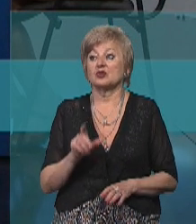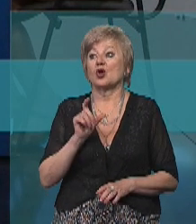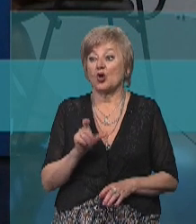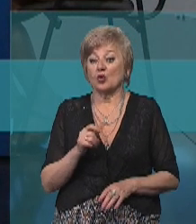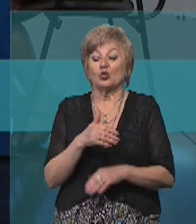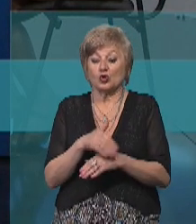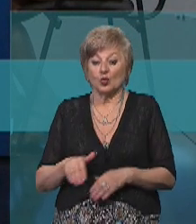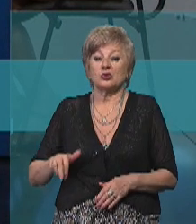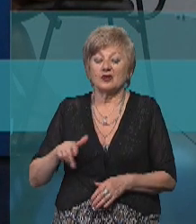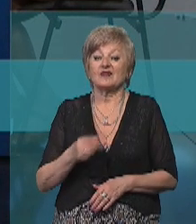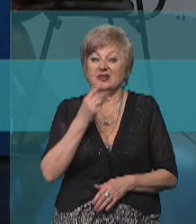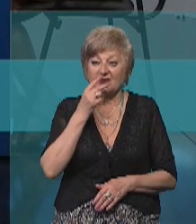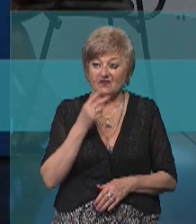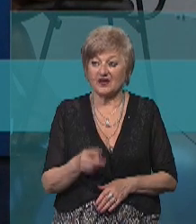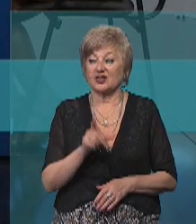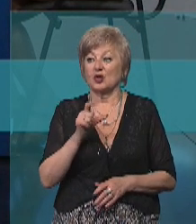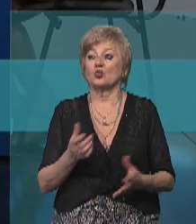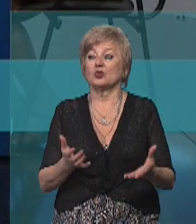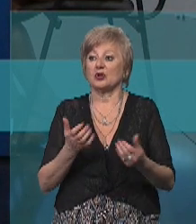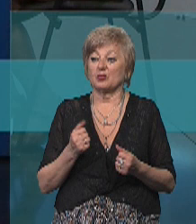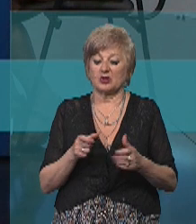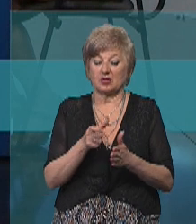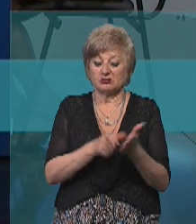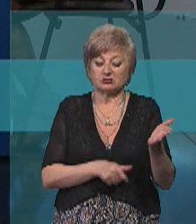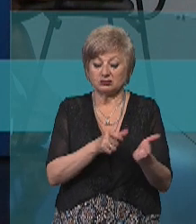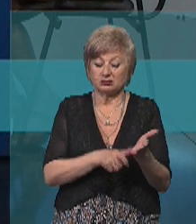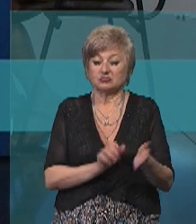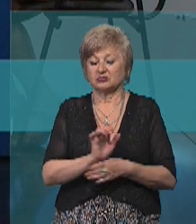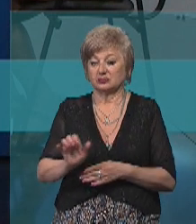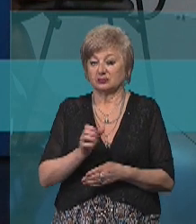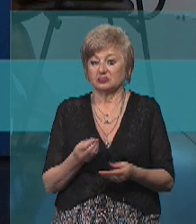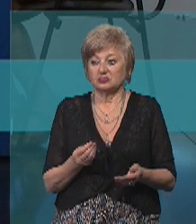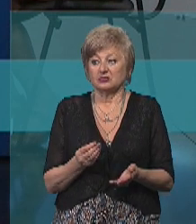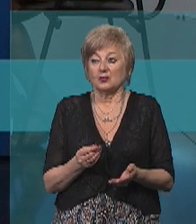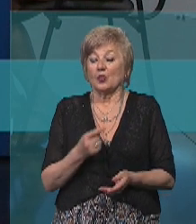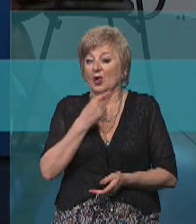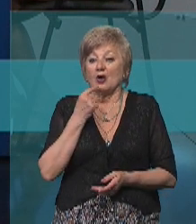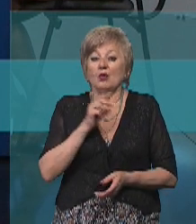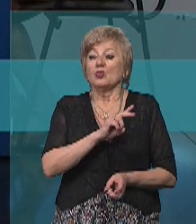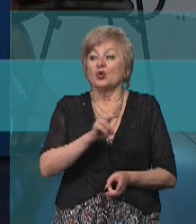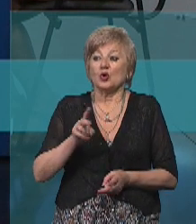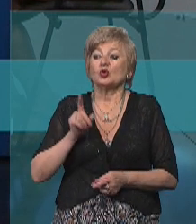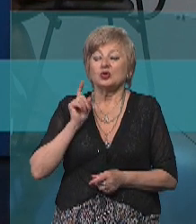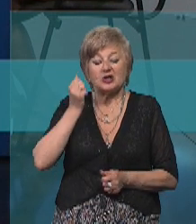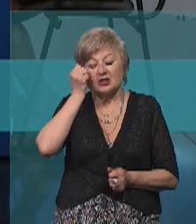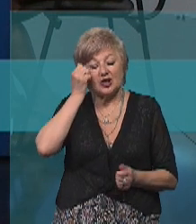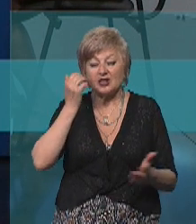виходили на вулиці, все це бачили, люди отримували платіжки, які їм присилали. І багато хто, навіть ми пам'ятаємо на президентських виборах,